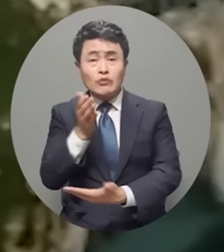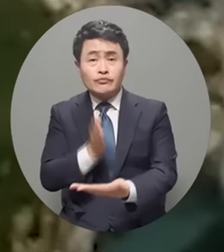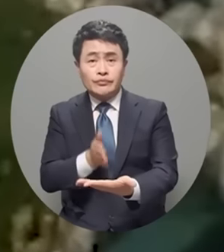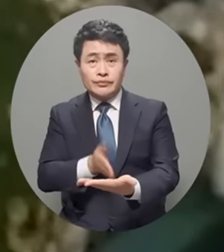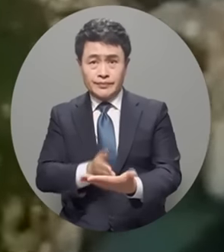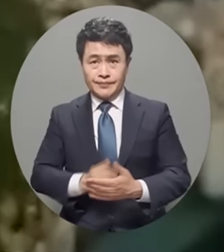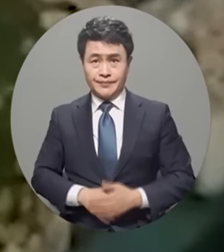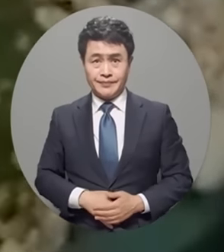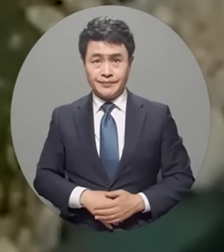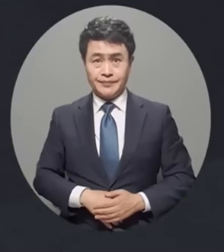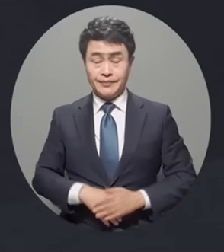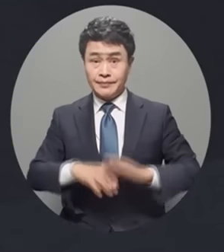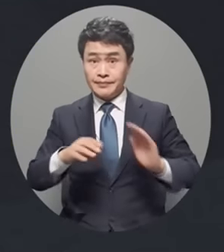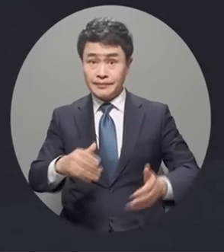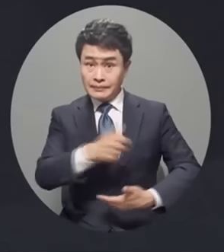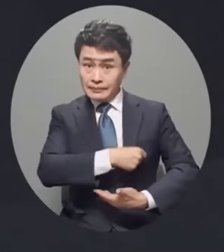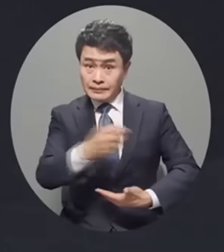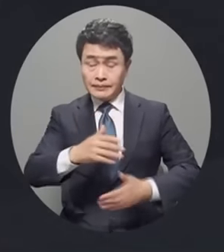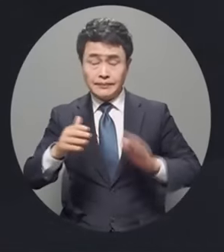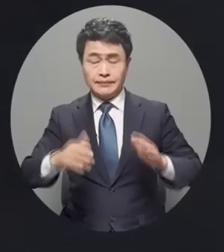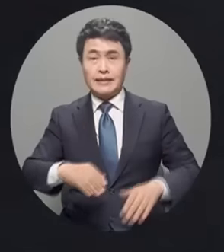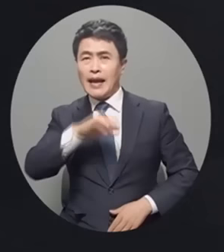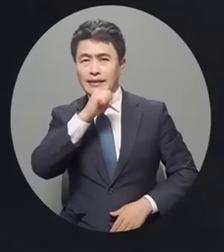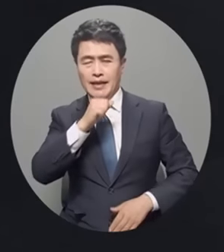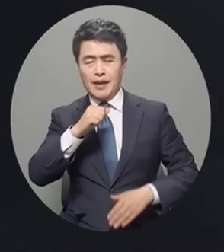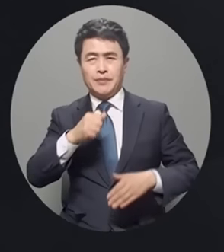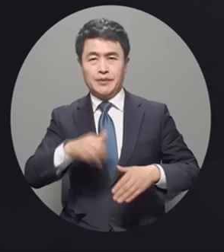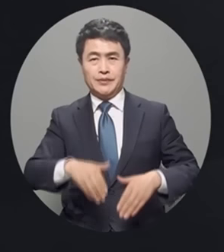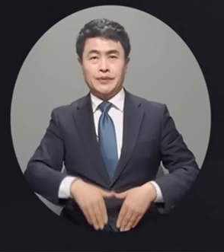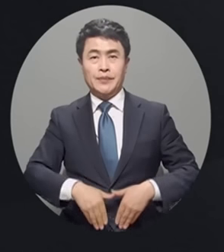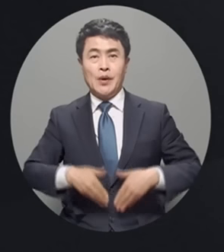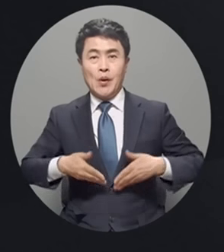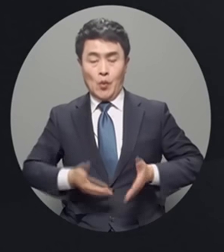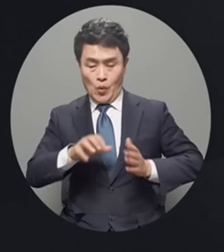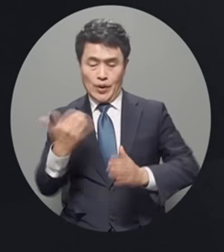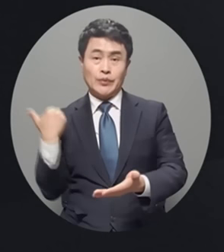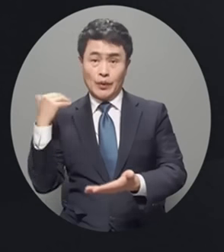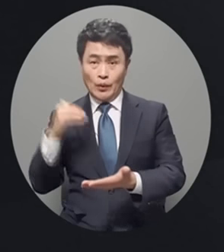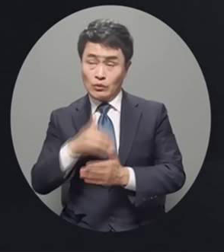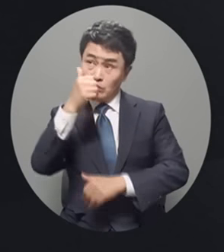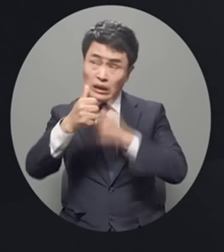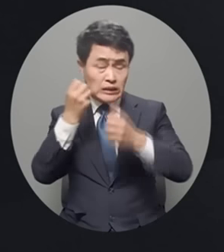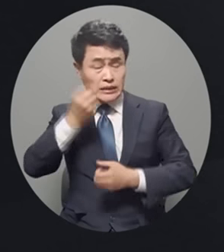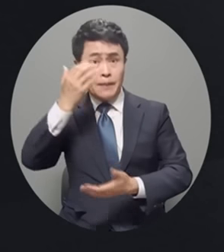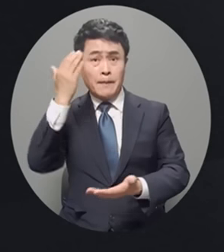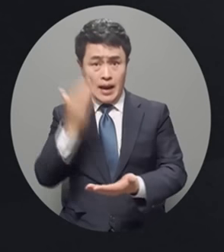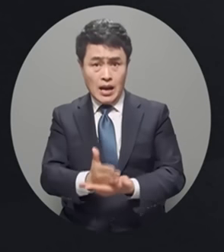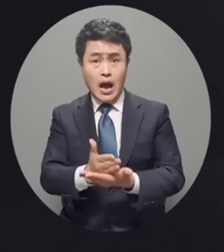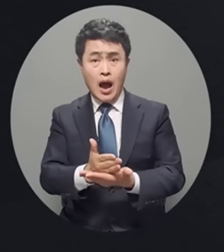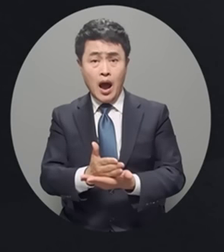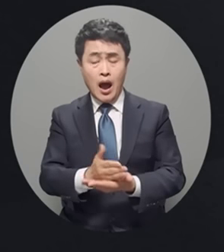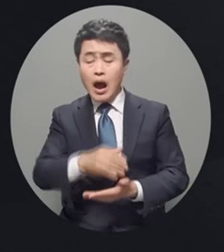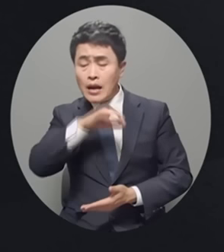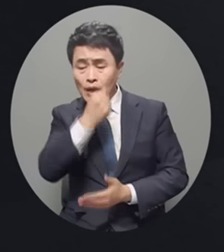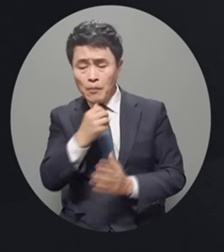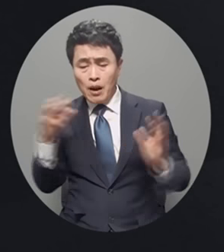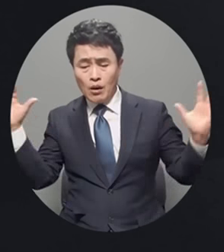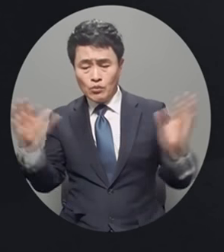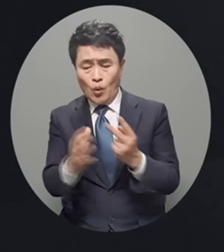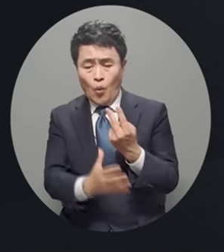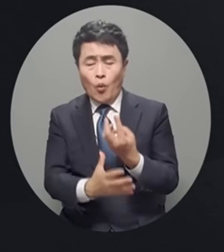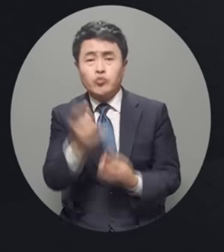주장했습니다. 전단에는 대만은 고향으로 돌아와야 한다, 조상을 잊어서는 안 된다는 등 대만 통일을 주장하는